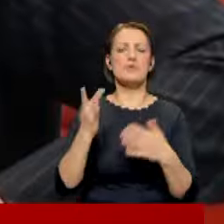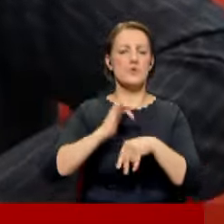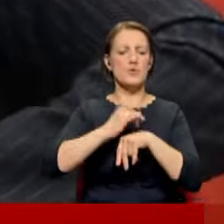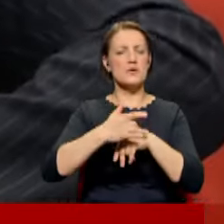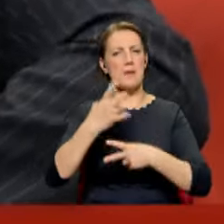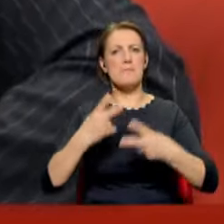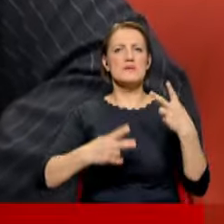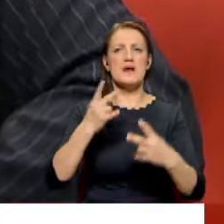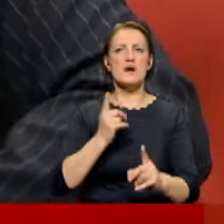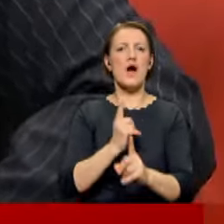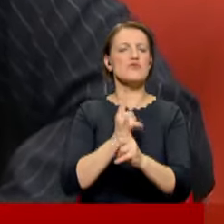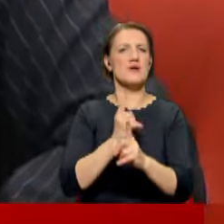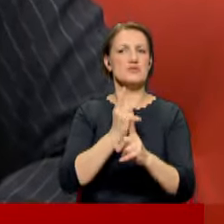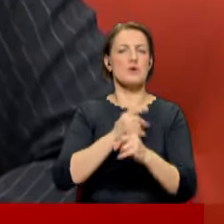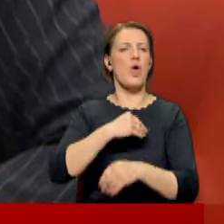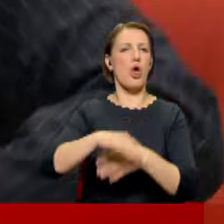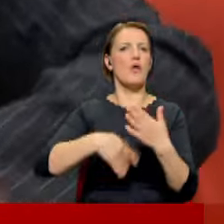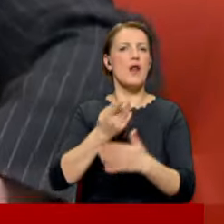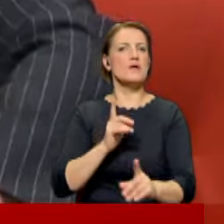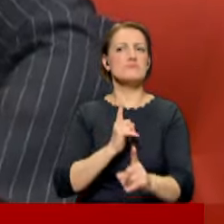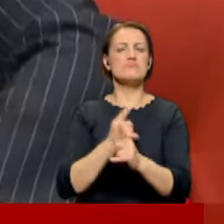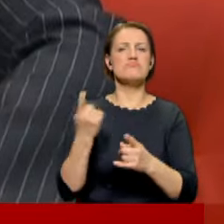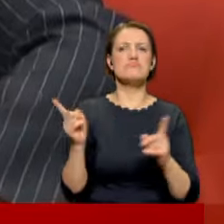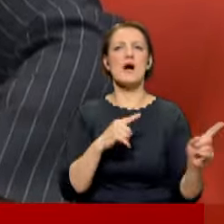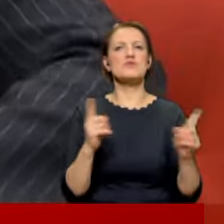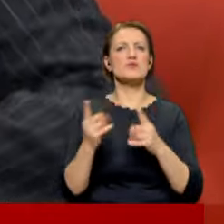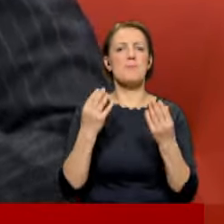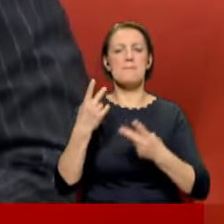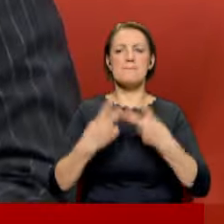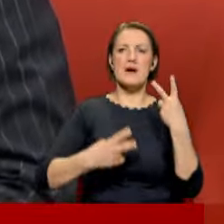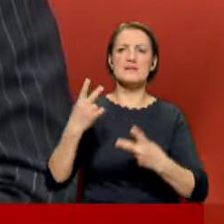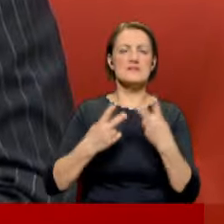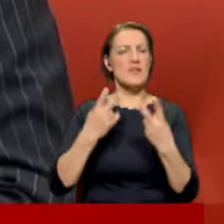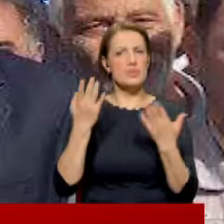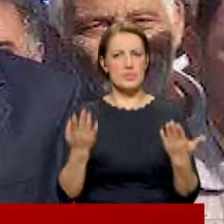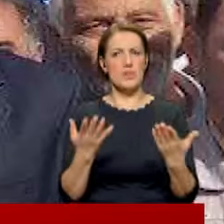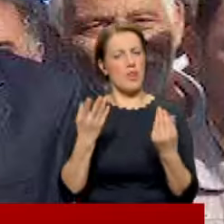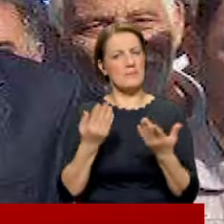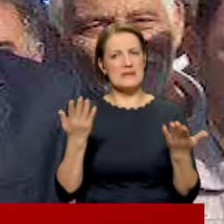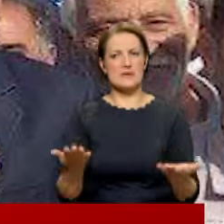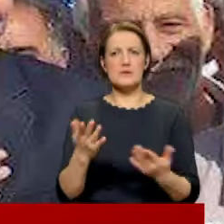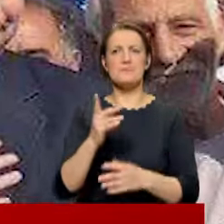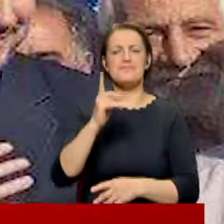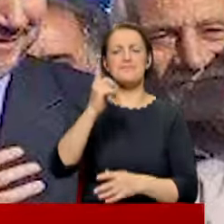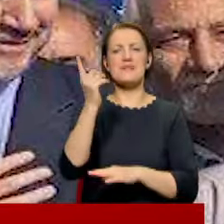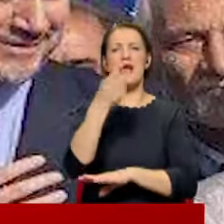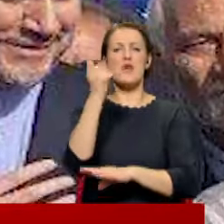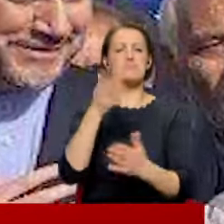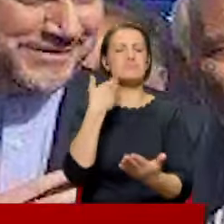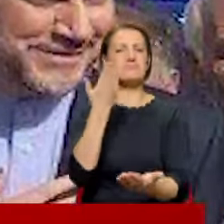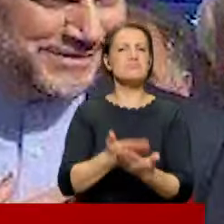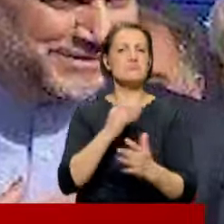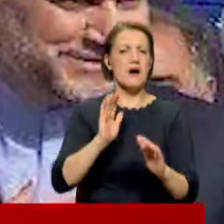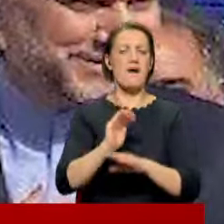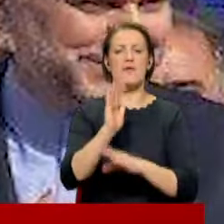zaman zaman karşılaştıkları olaylar karşısında karşılıklı olarak bazen karşılıksız da olabilir bunlar. İran'sa helikopter kazasında hayatını